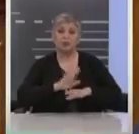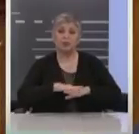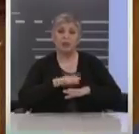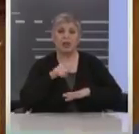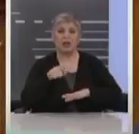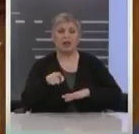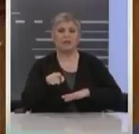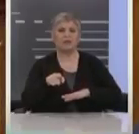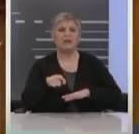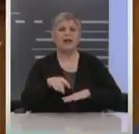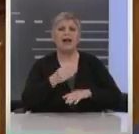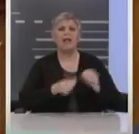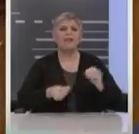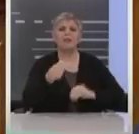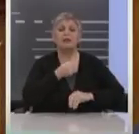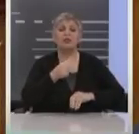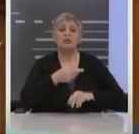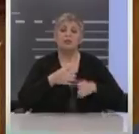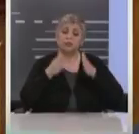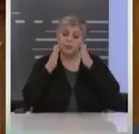στην Περιφερειάρχη της Αττικής, προφανώς,